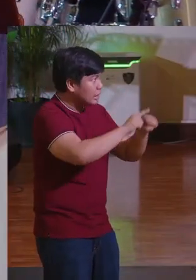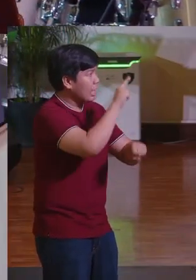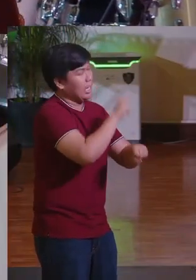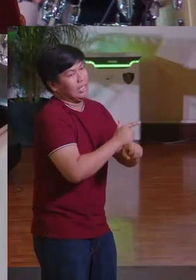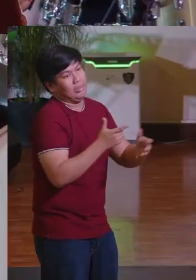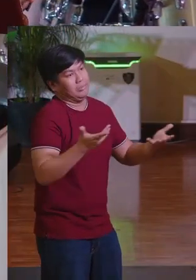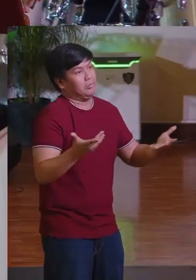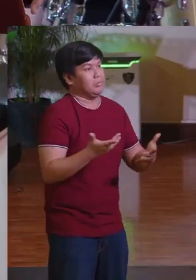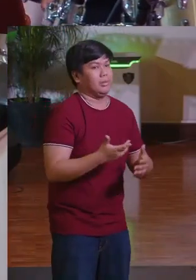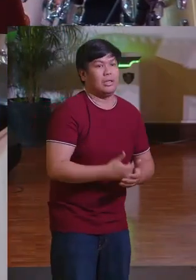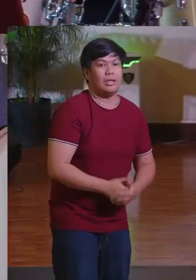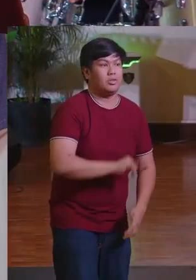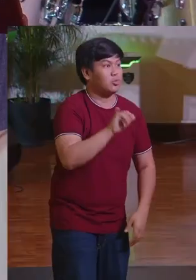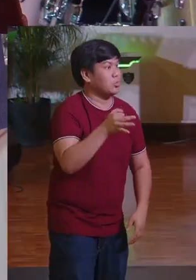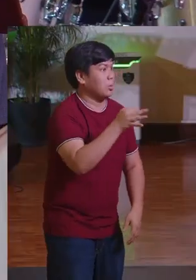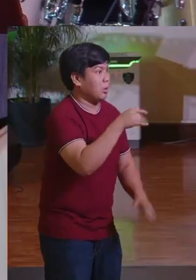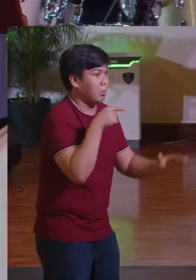na siya.